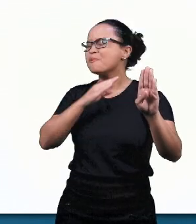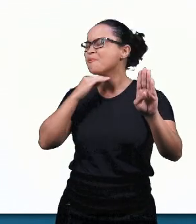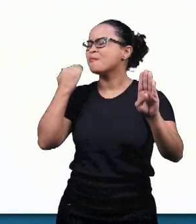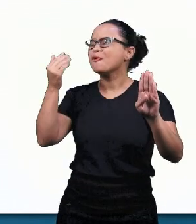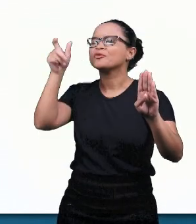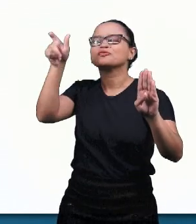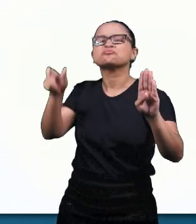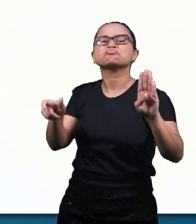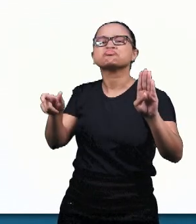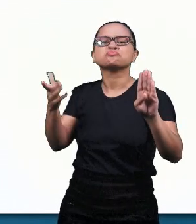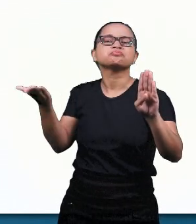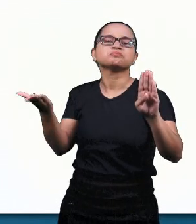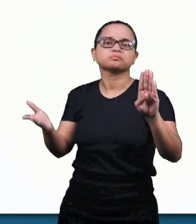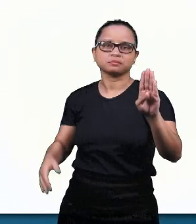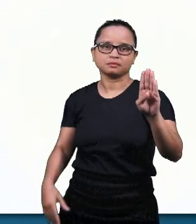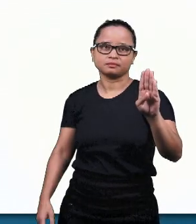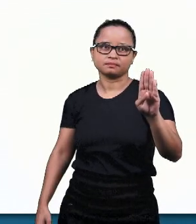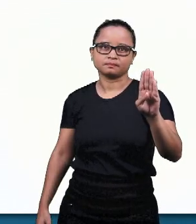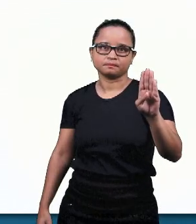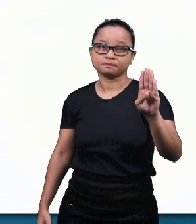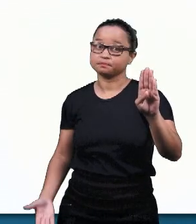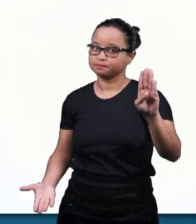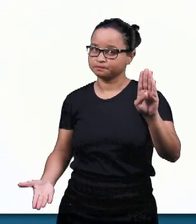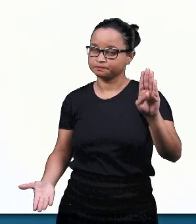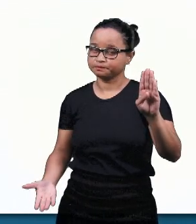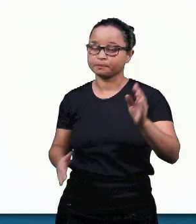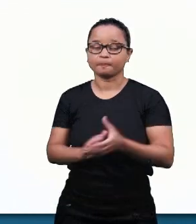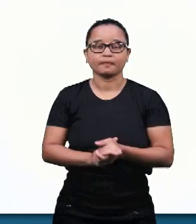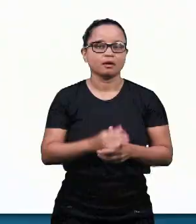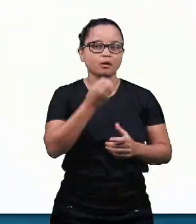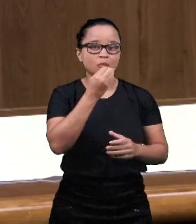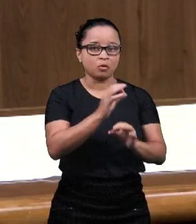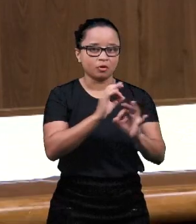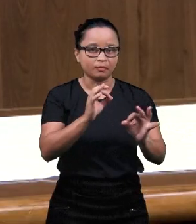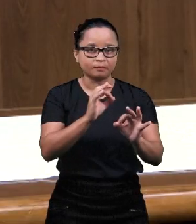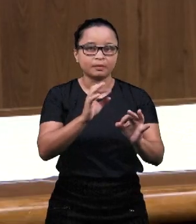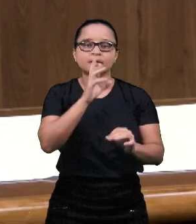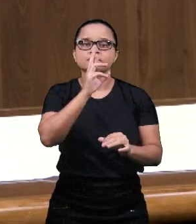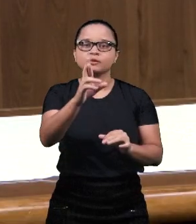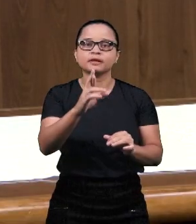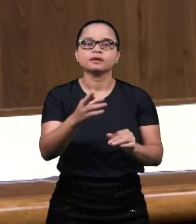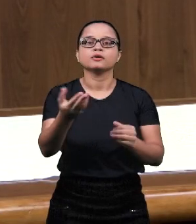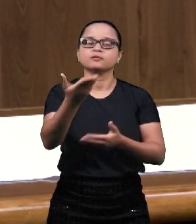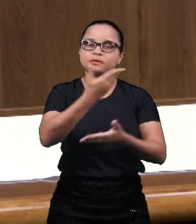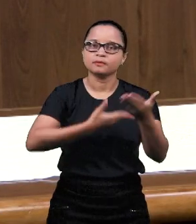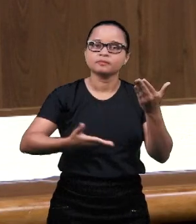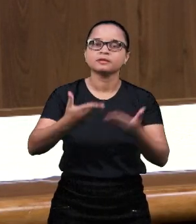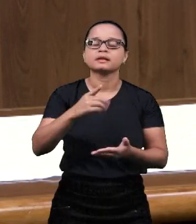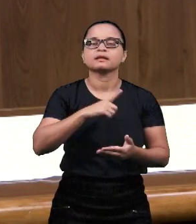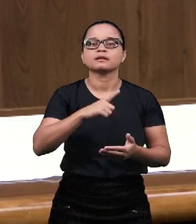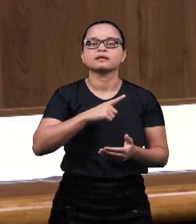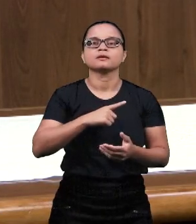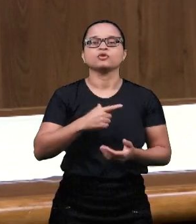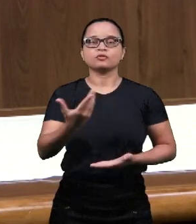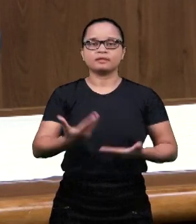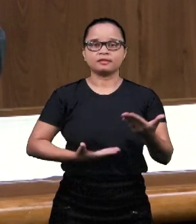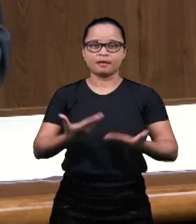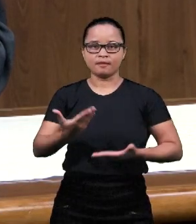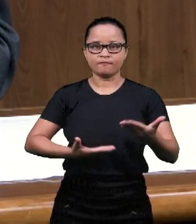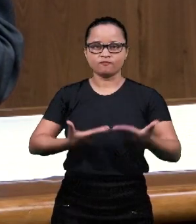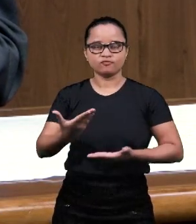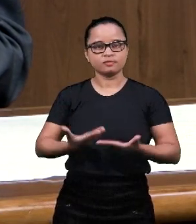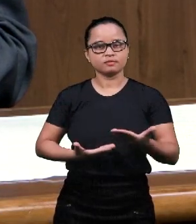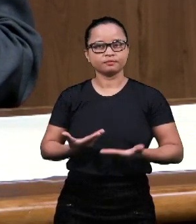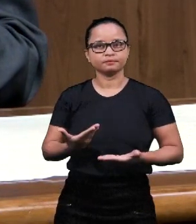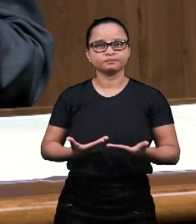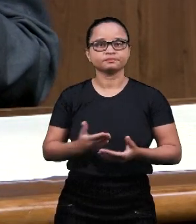questions, nous allons voir la participation maintenant de nos frères, tout d'abord de Rio Grande